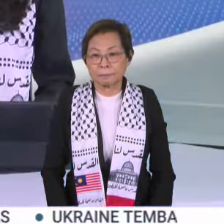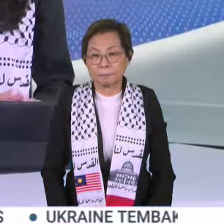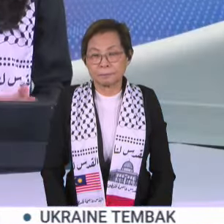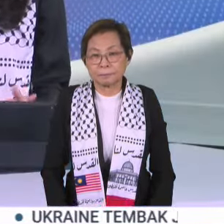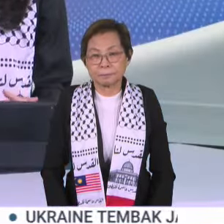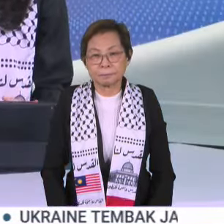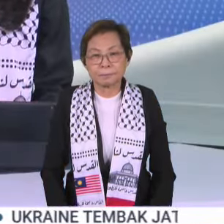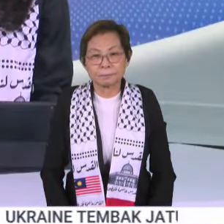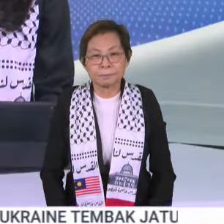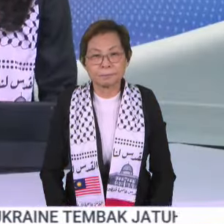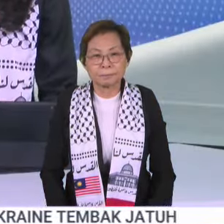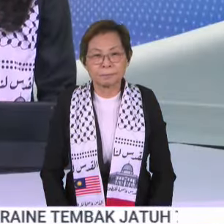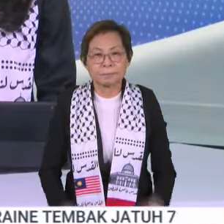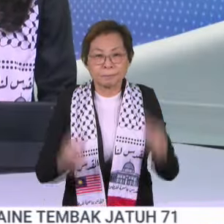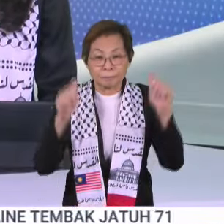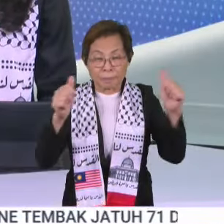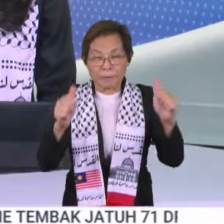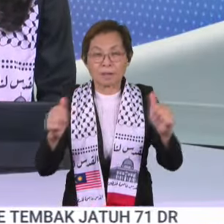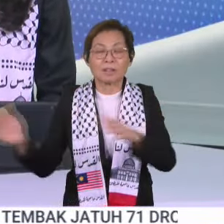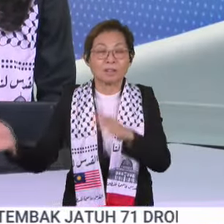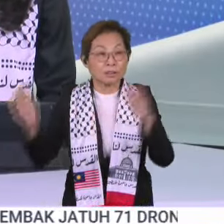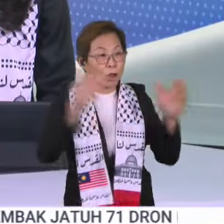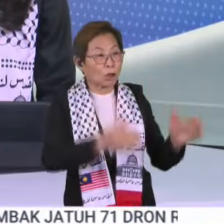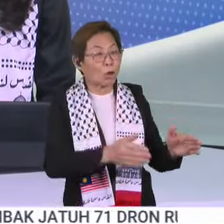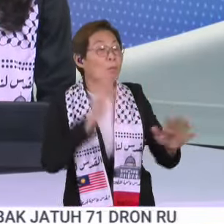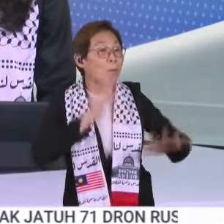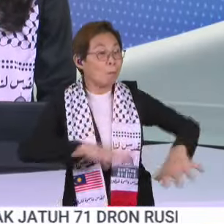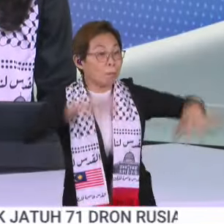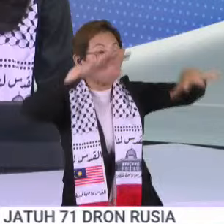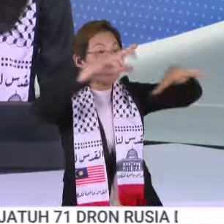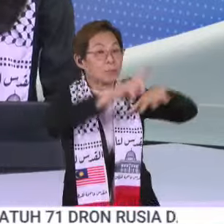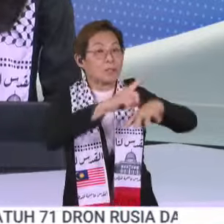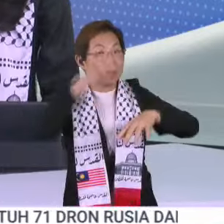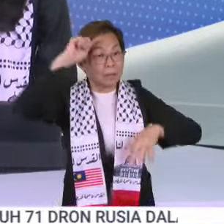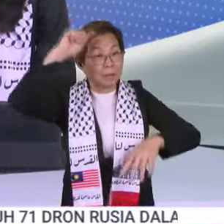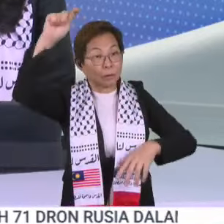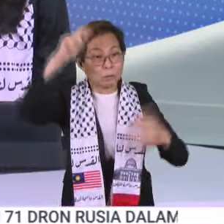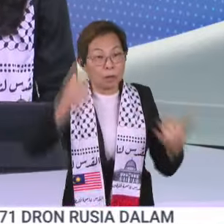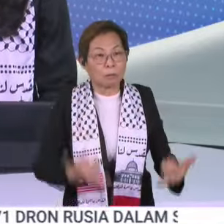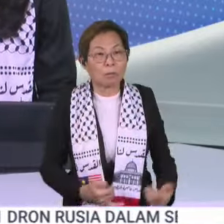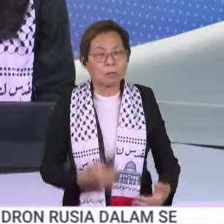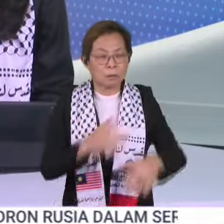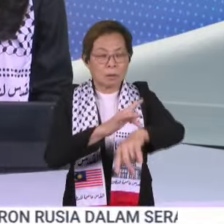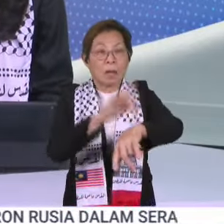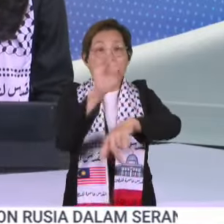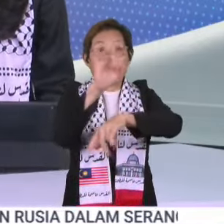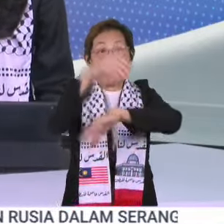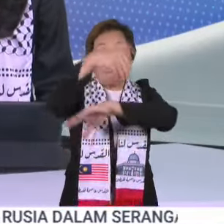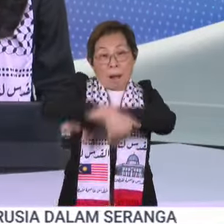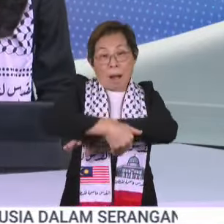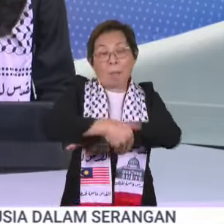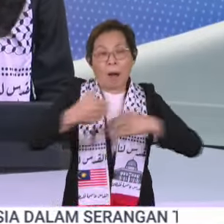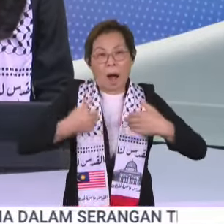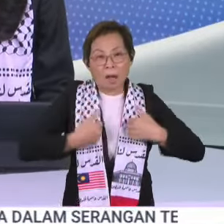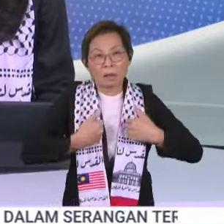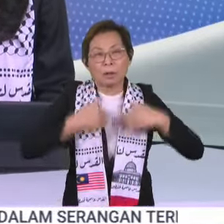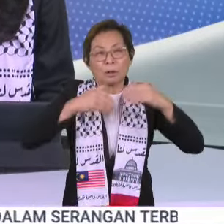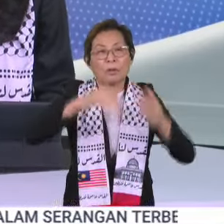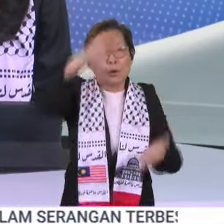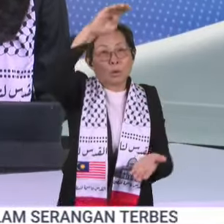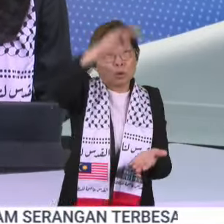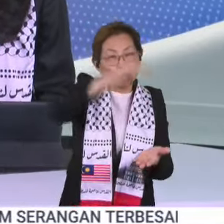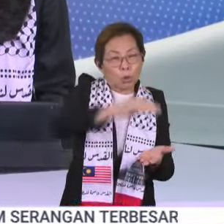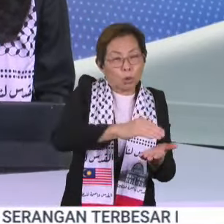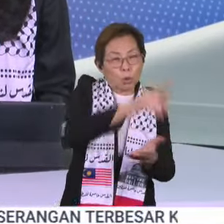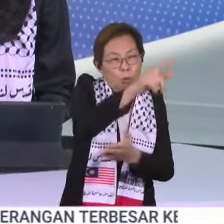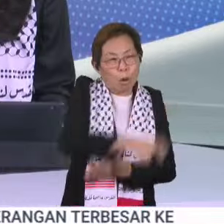sahih baik seterusnya kita beralih ke perkembangan banjir di Terengganu ya setkat An malam ini terdapat penurunan penduduk